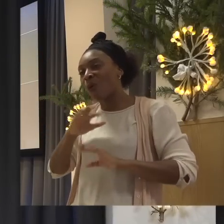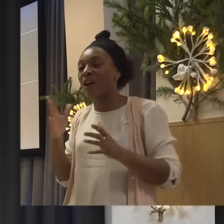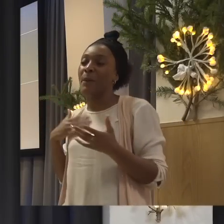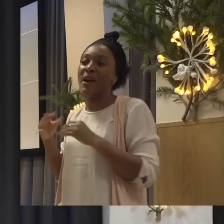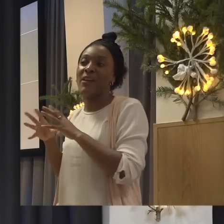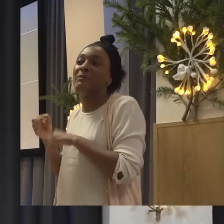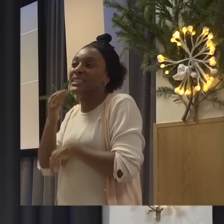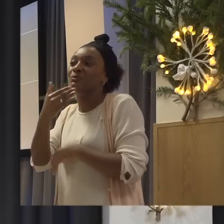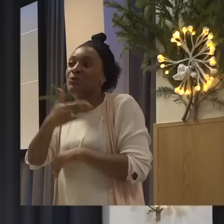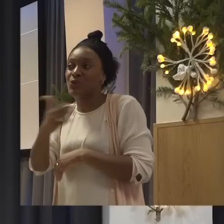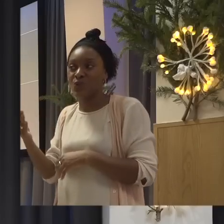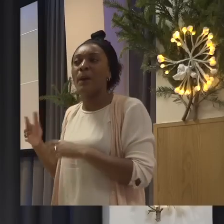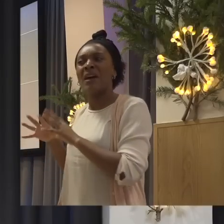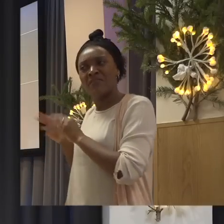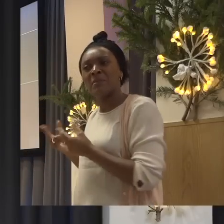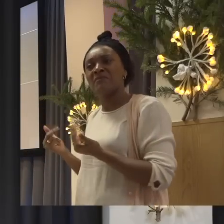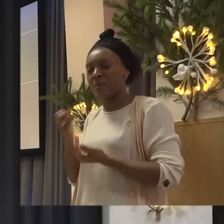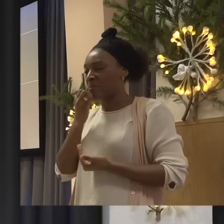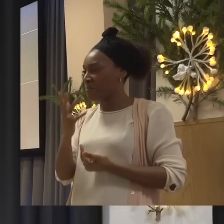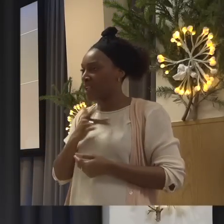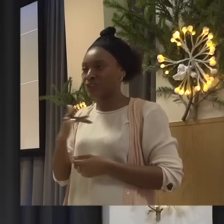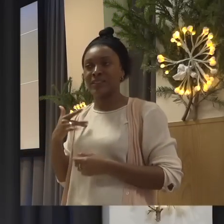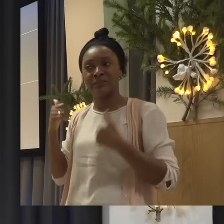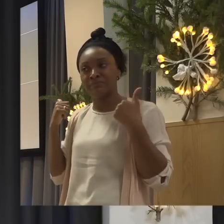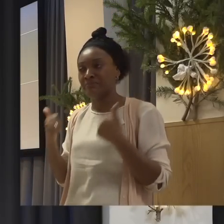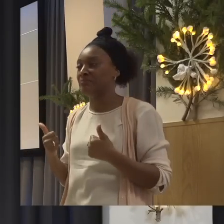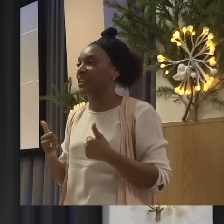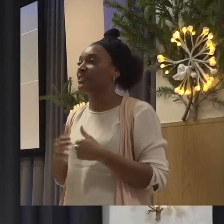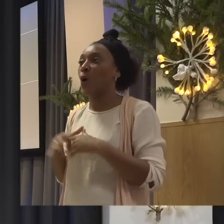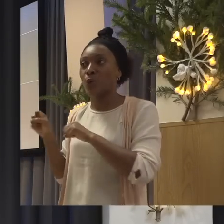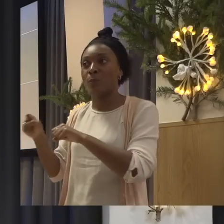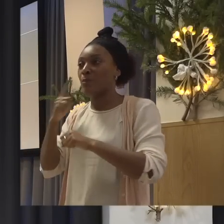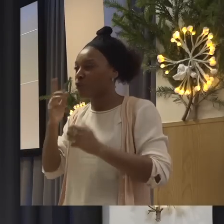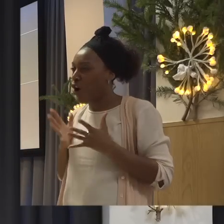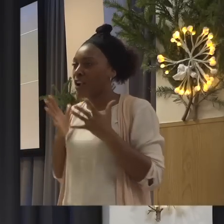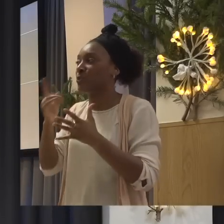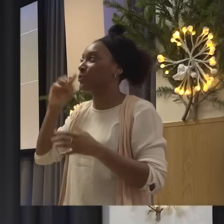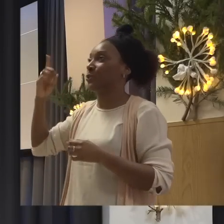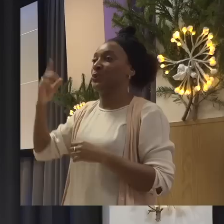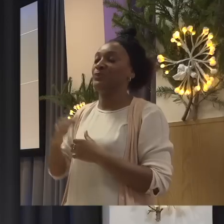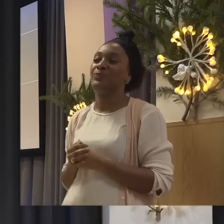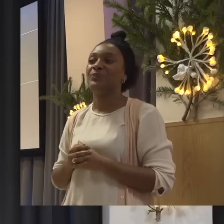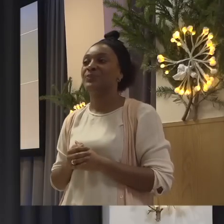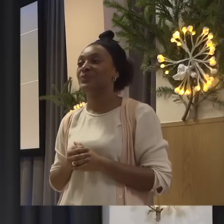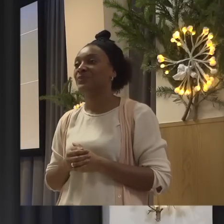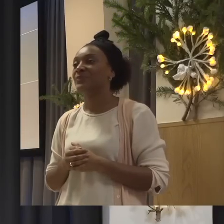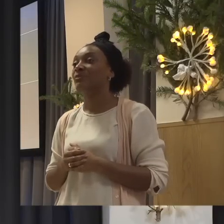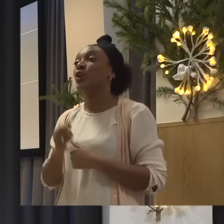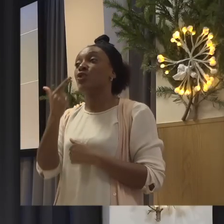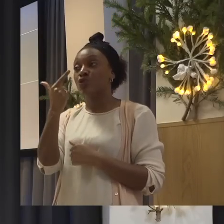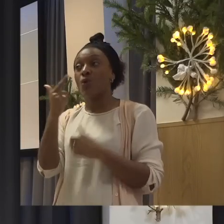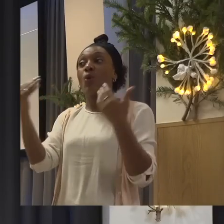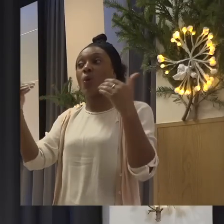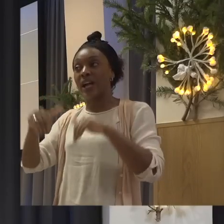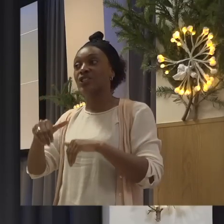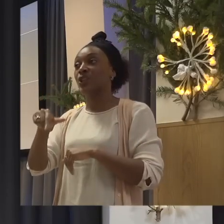toute la famille qui se porte vraiment bien, engagée, occupée dans la voie du Seigneur. 2 Corinthiens 12,